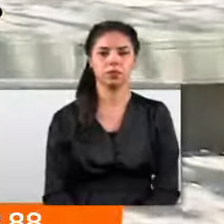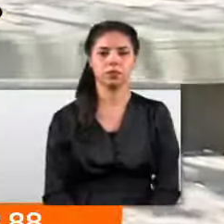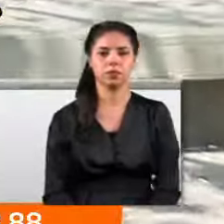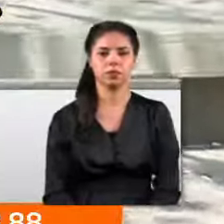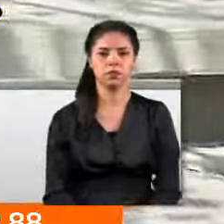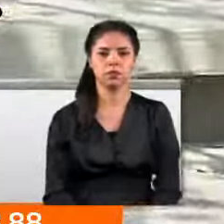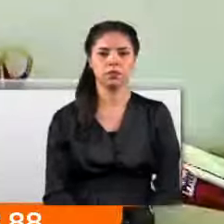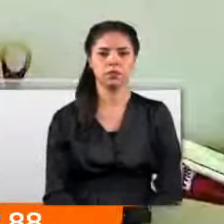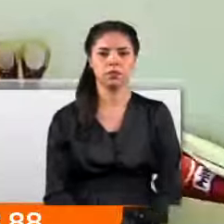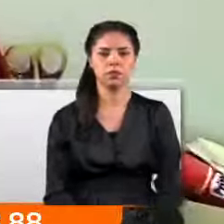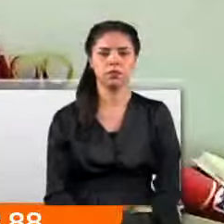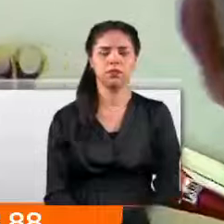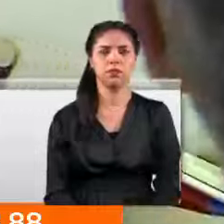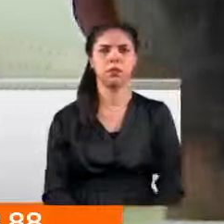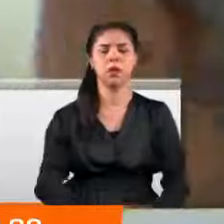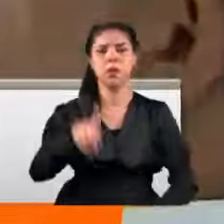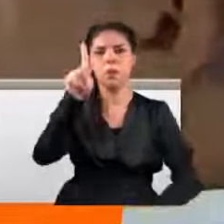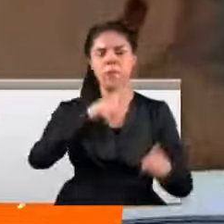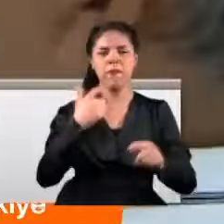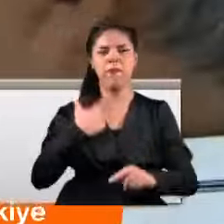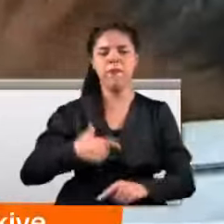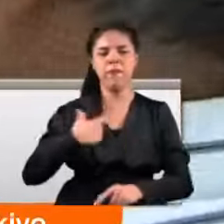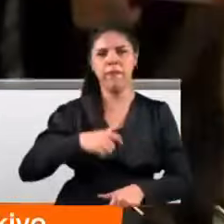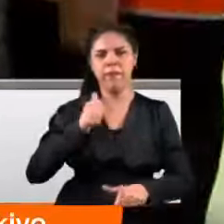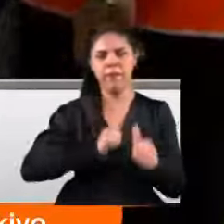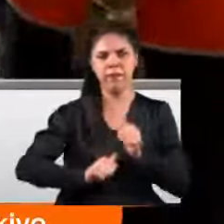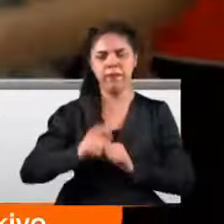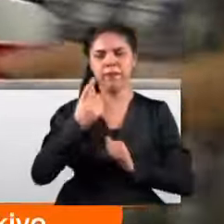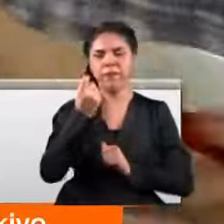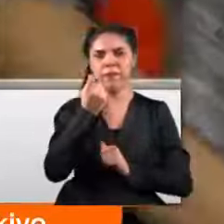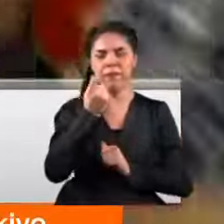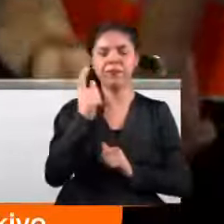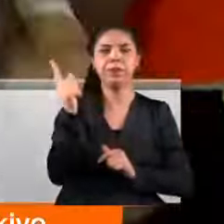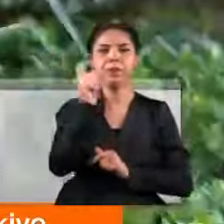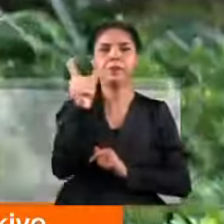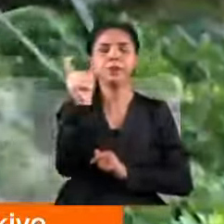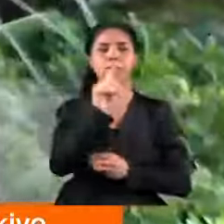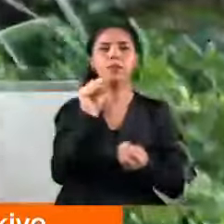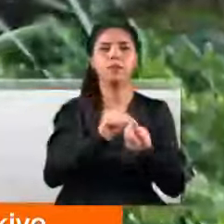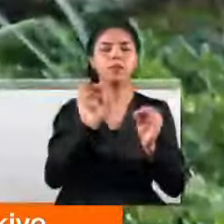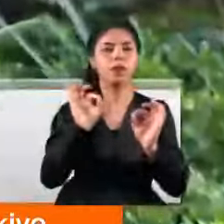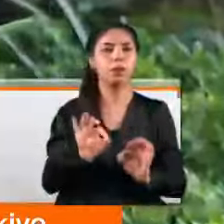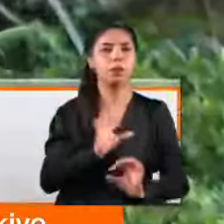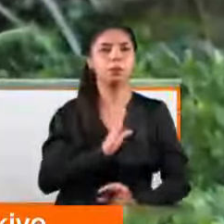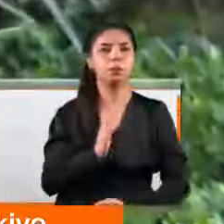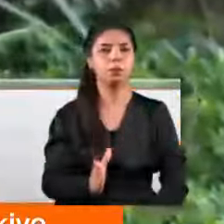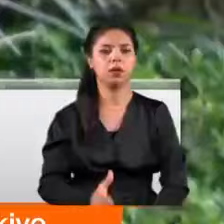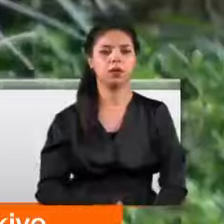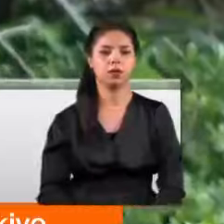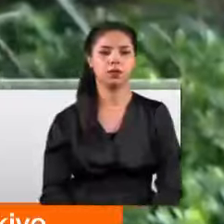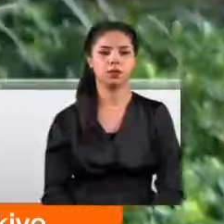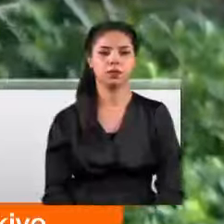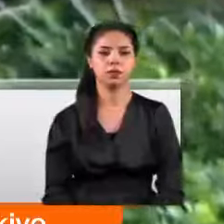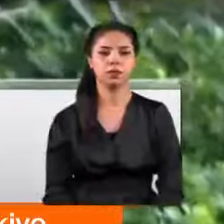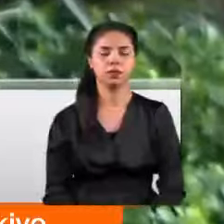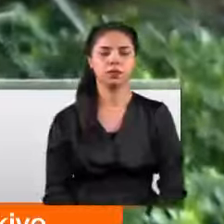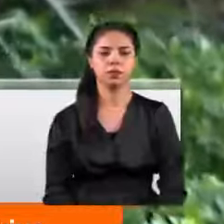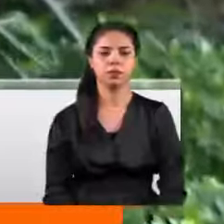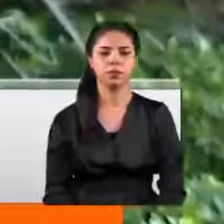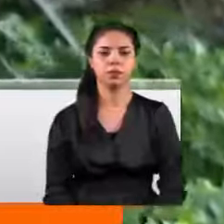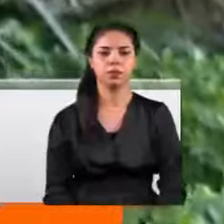ödemekte zorlanıyor. Hatta bazı özel üniversiteler ücretleri her ay artırıyor. Yaklaşık bir ay süre verdiler. Bu süreyi